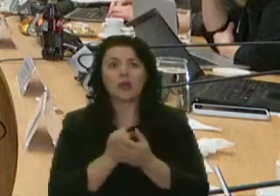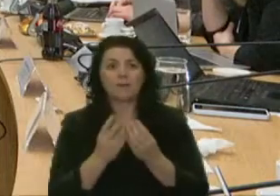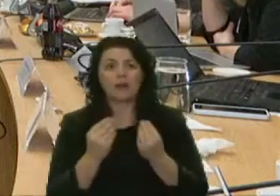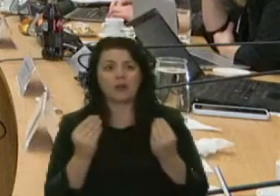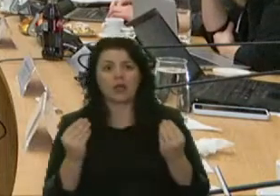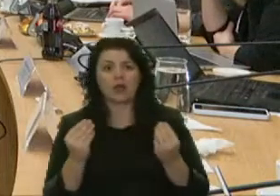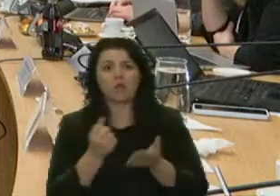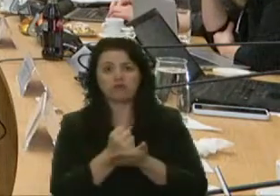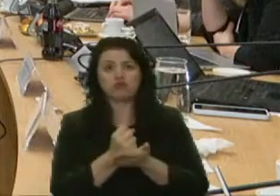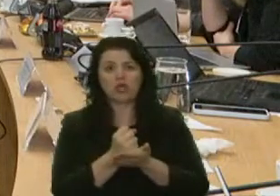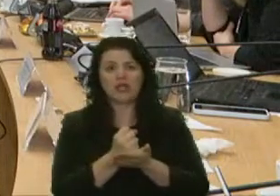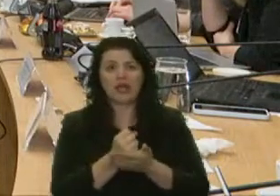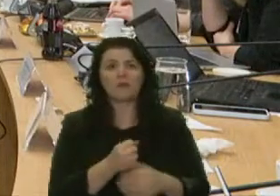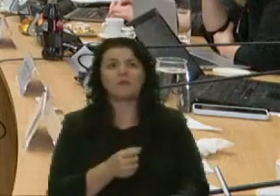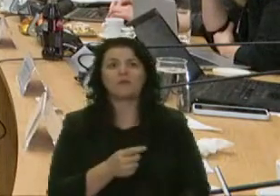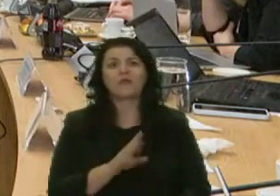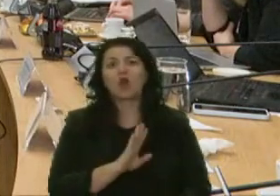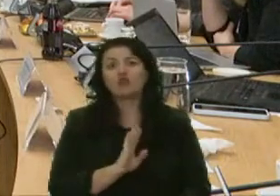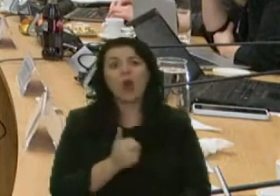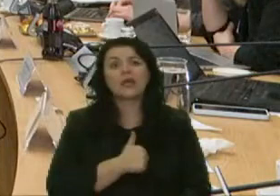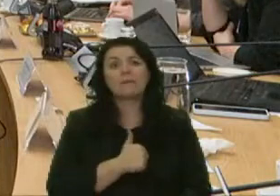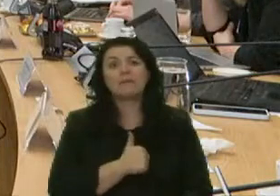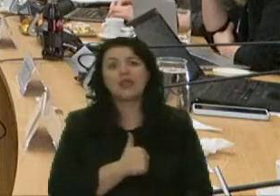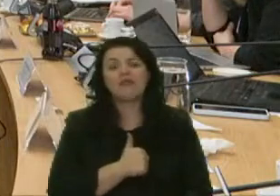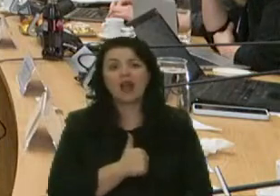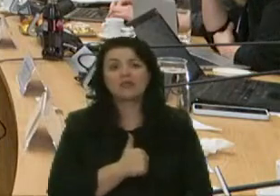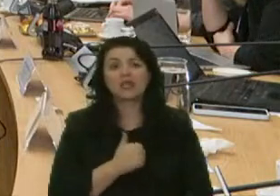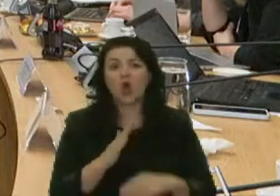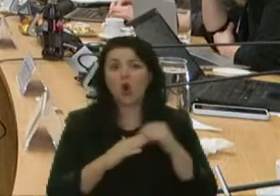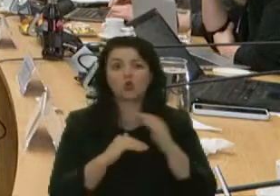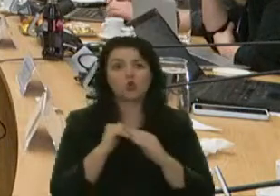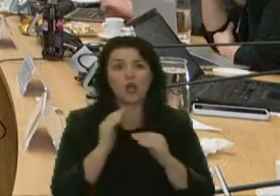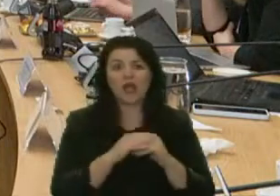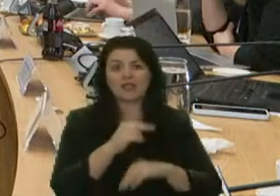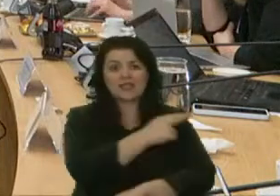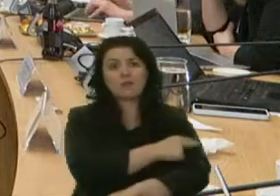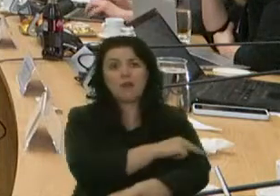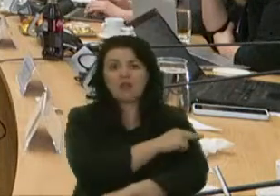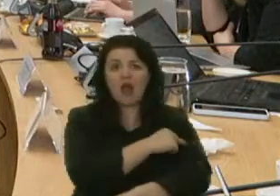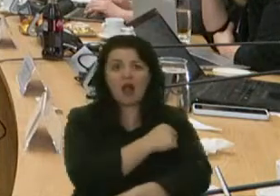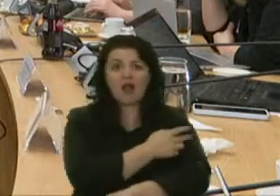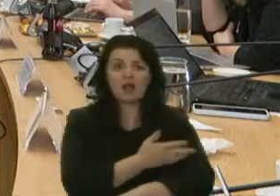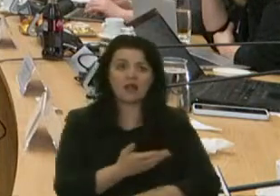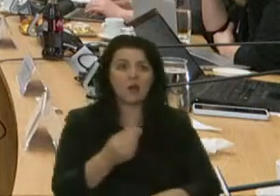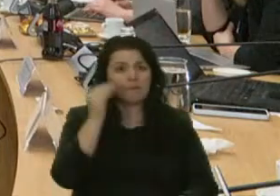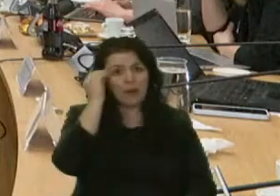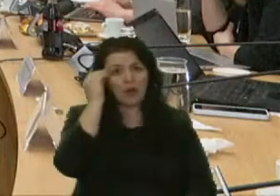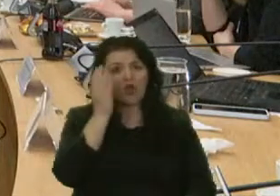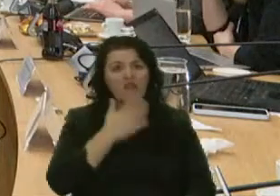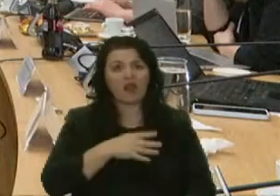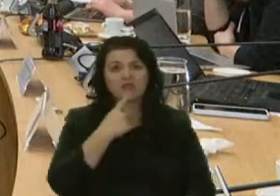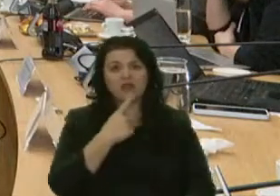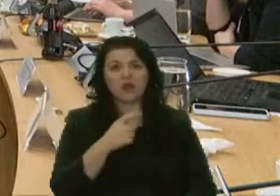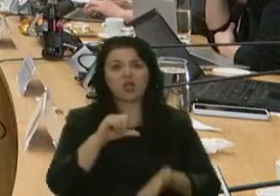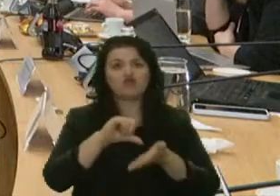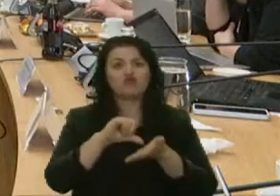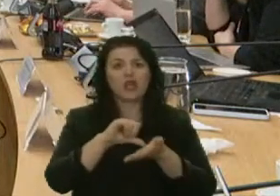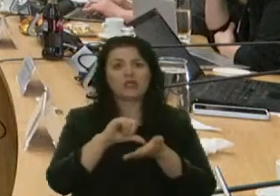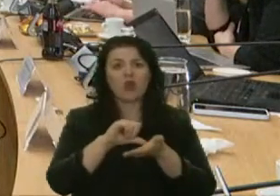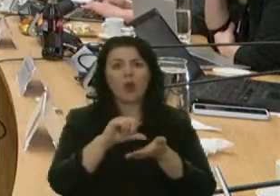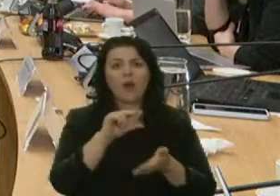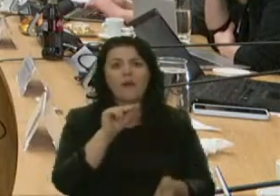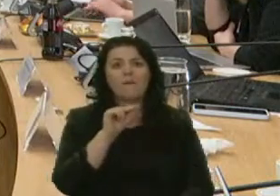toate bugetele le a spus că doar privații și numai privații construiesc spitale așa tot așa din memorie să vă spun odată centrul